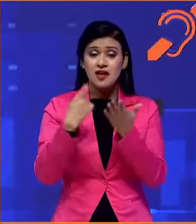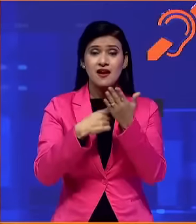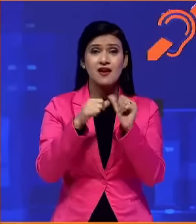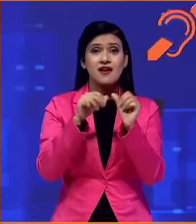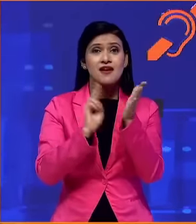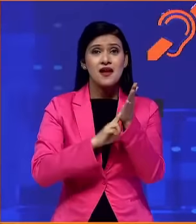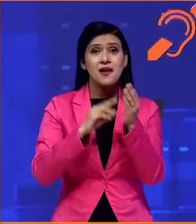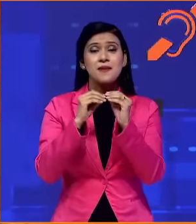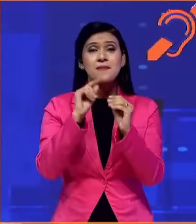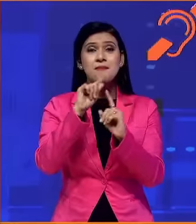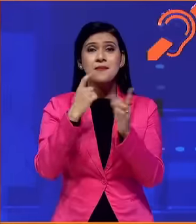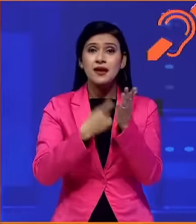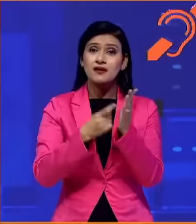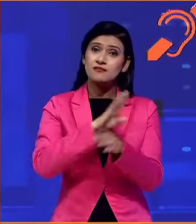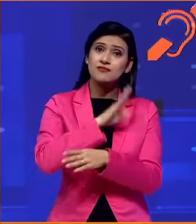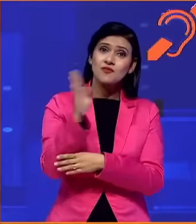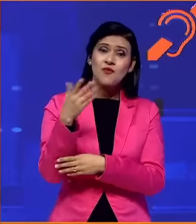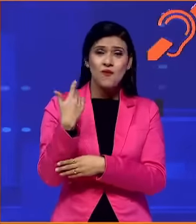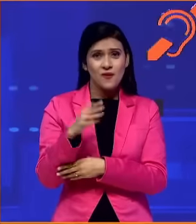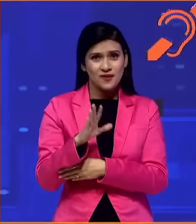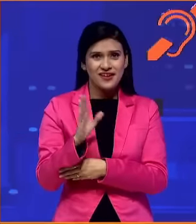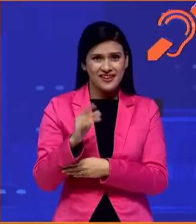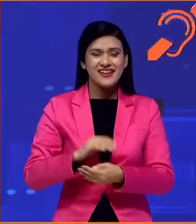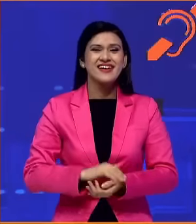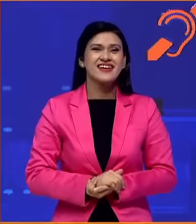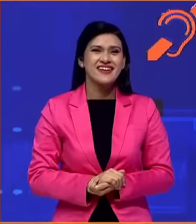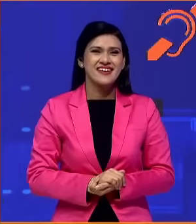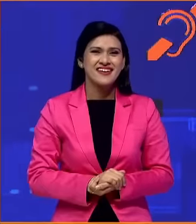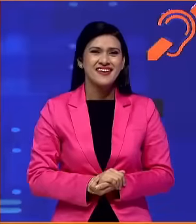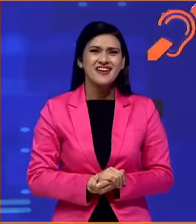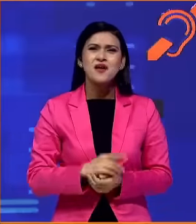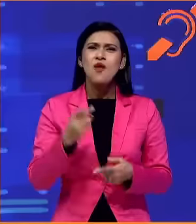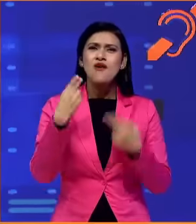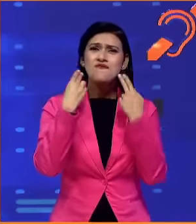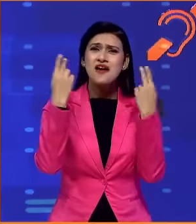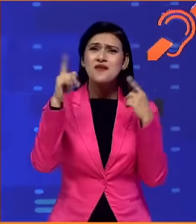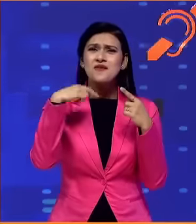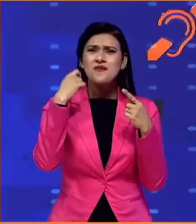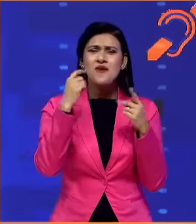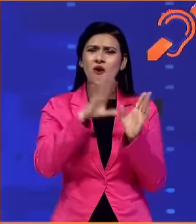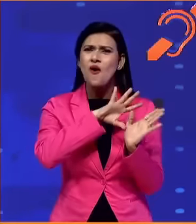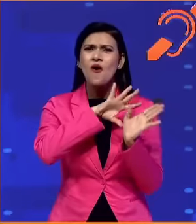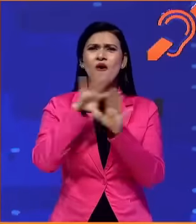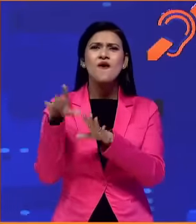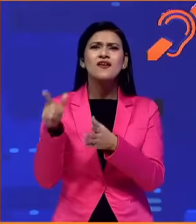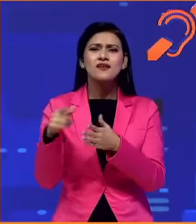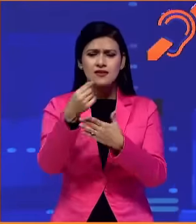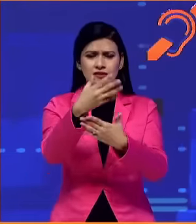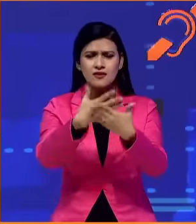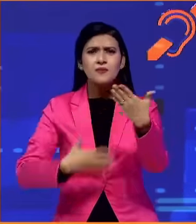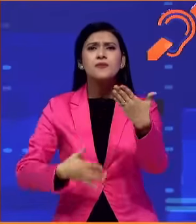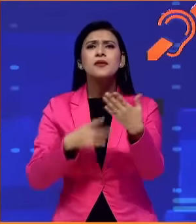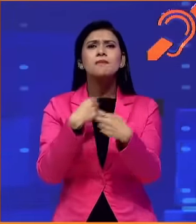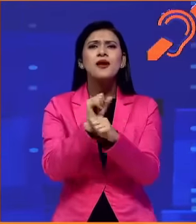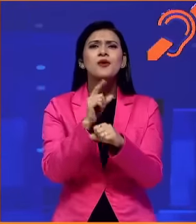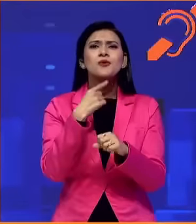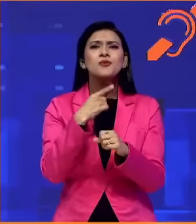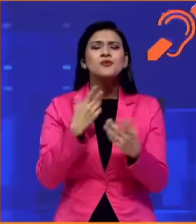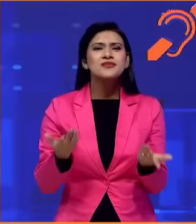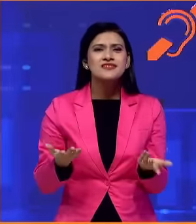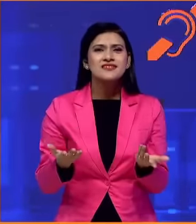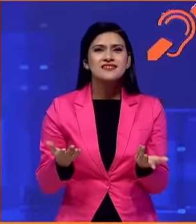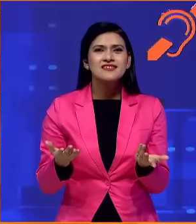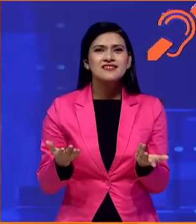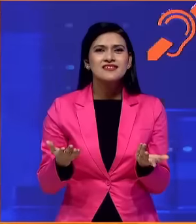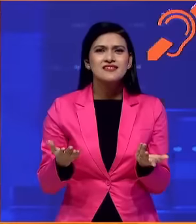हैं,कंगना रनौतकोभीएकमिला। उन्हेंभीएकमिलगयाहै,तोमुझेबताओ, यहसूचीकौनबनारहाहै?क्या यहां